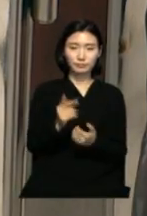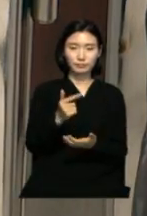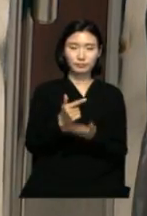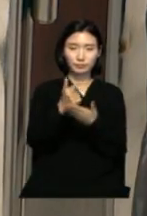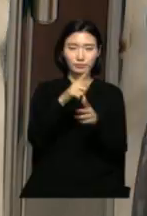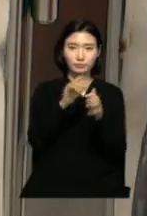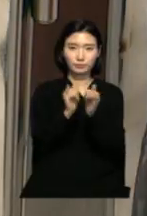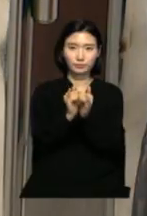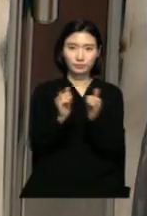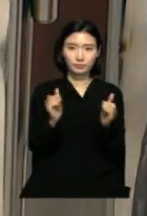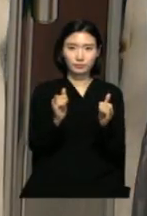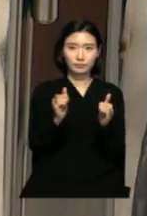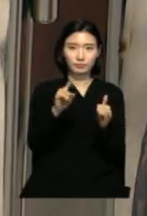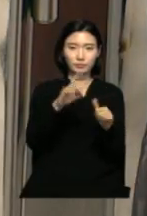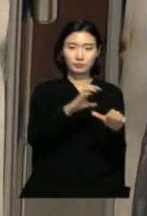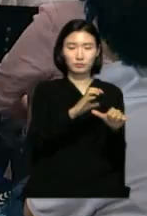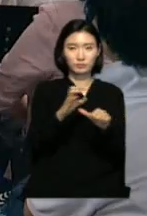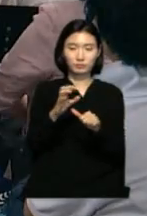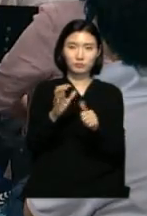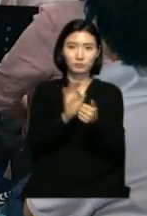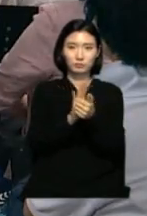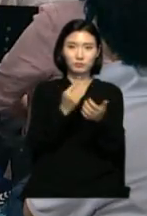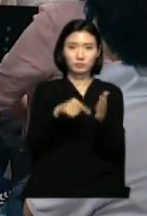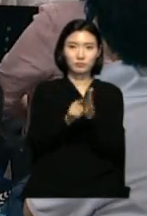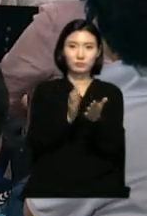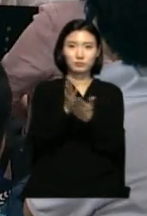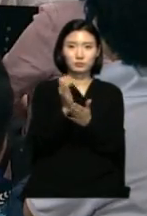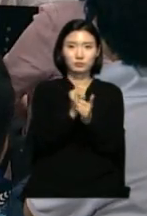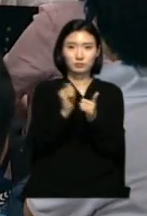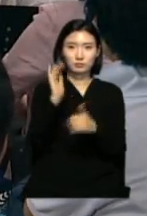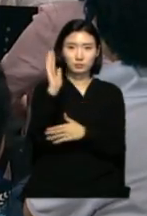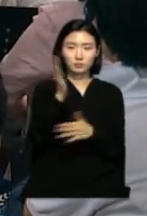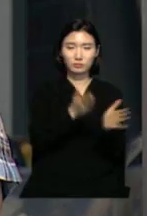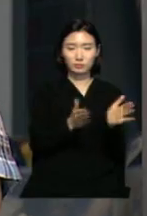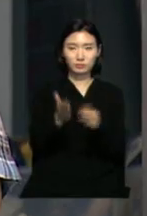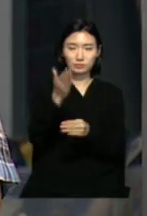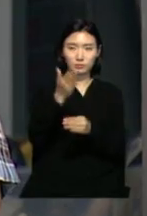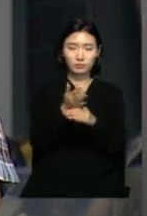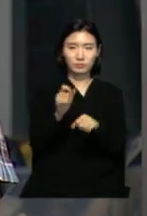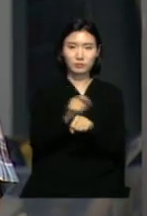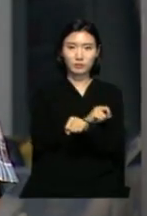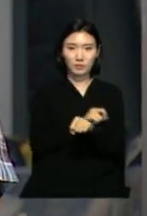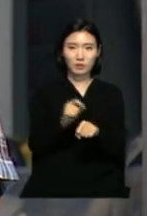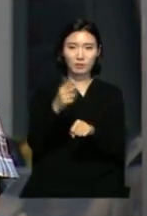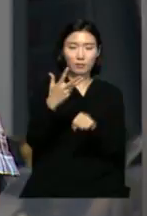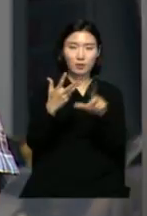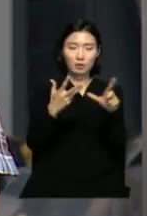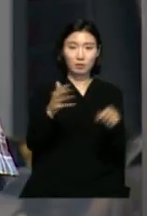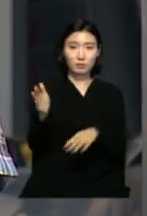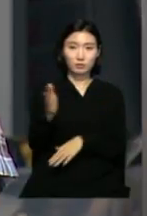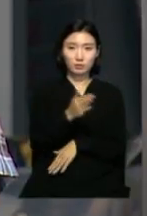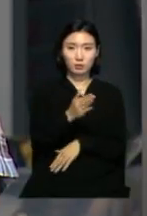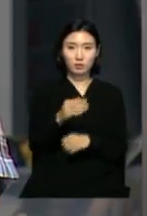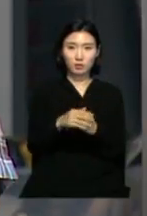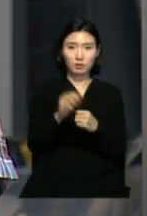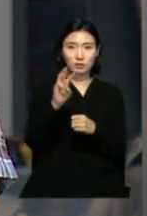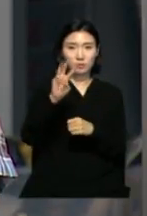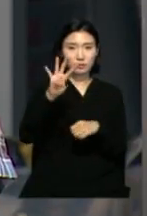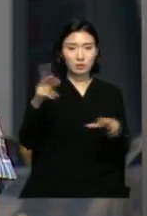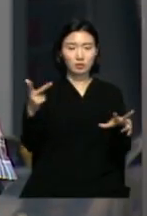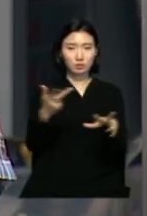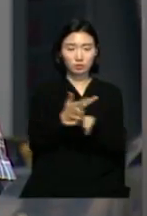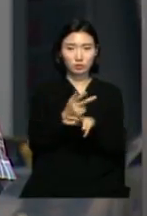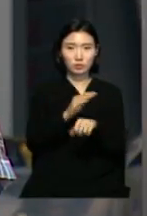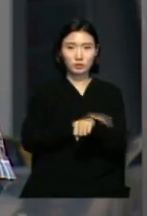노원구는 주민들의 EM 활용을 돕기 위해 전문가 강의도 준비 중입니다. 특히 오는 8월부터는 3, 4주 과정에